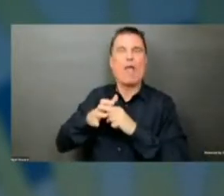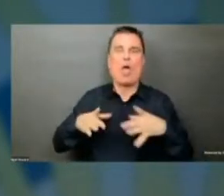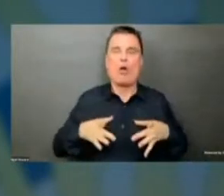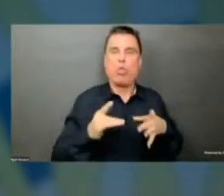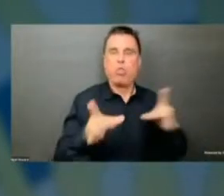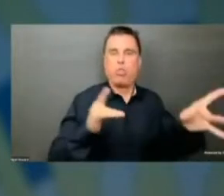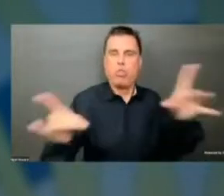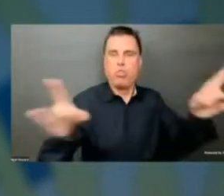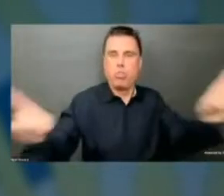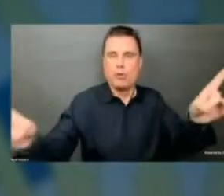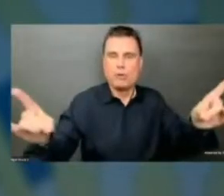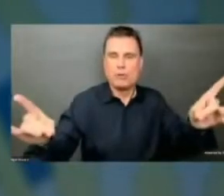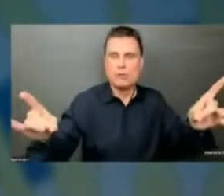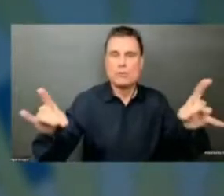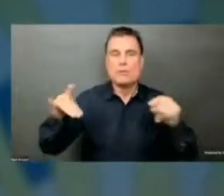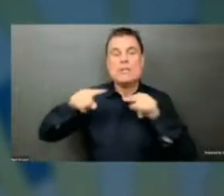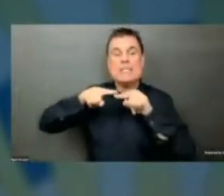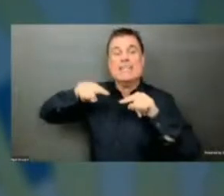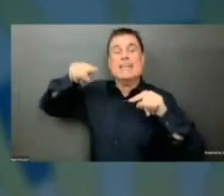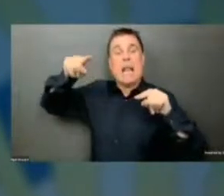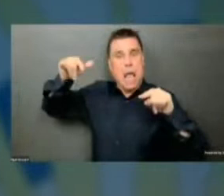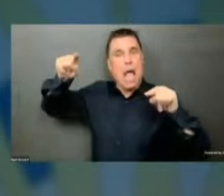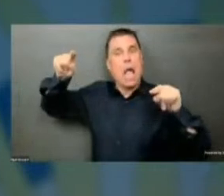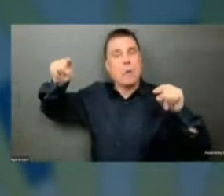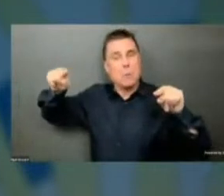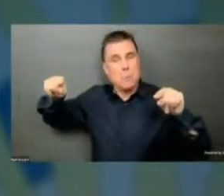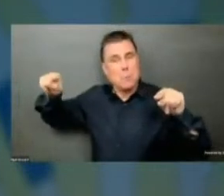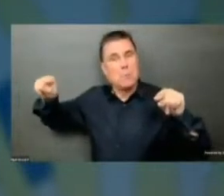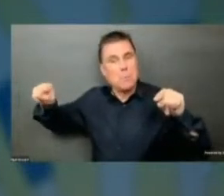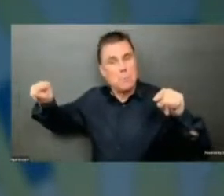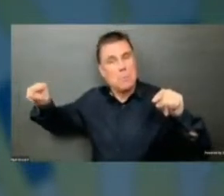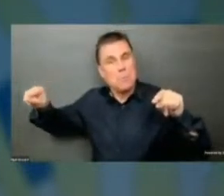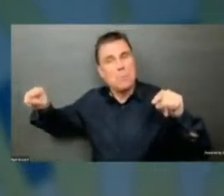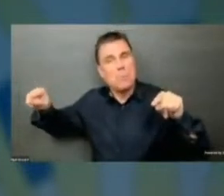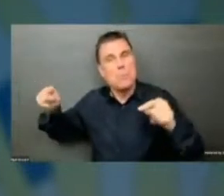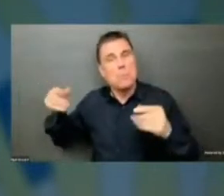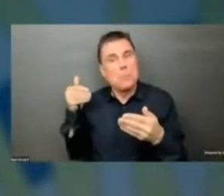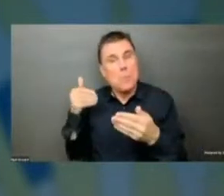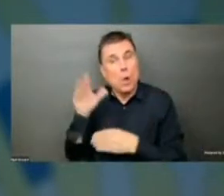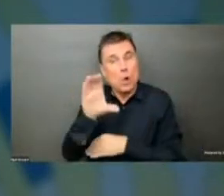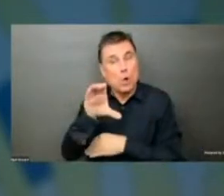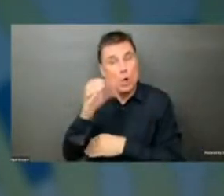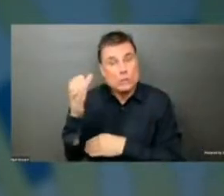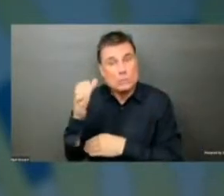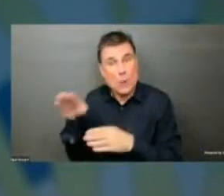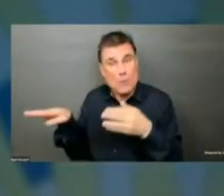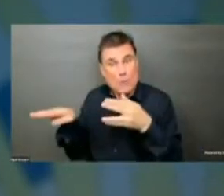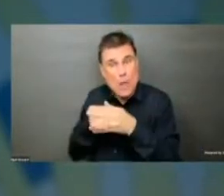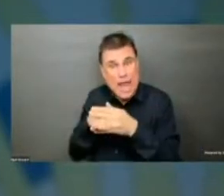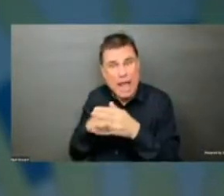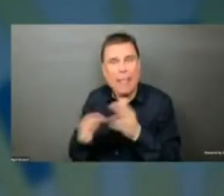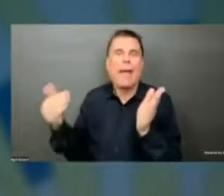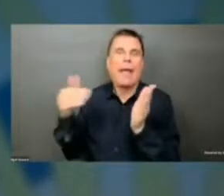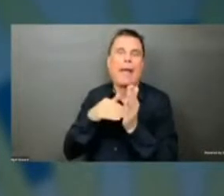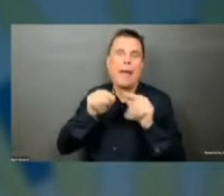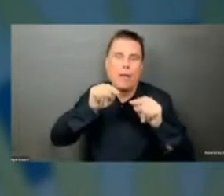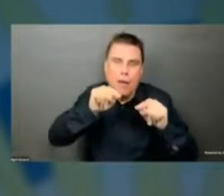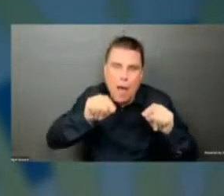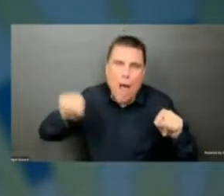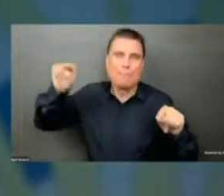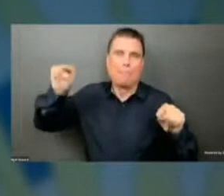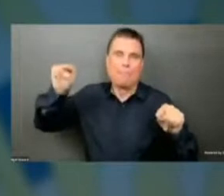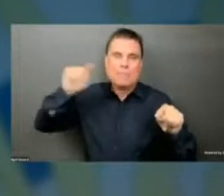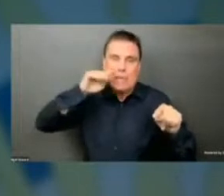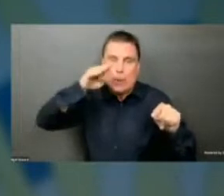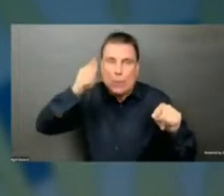break, 那么 but 说 then 这个 a 圣诞 rapid 节以后呢 increase 是 again 的确是 related 慢慢下降了。 primarily to social events that were happening 大 over 家可以 that 看到 break. 20